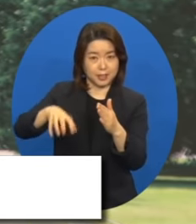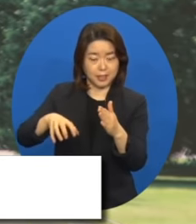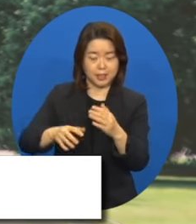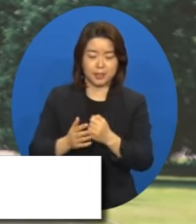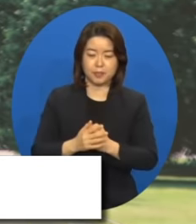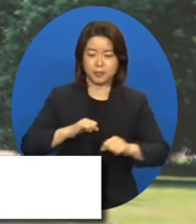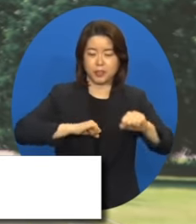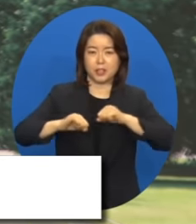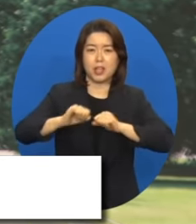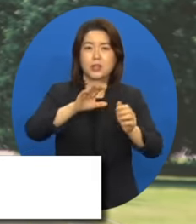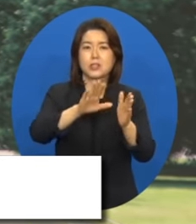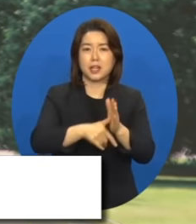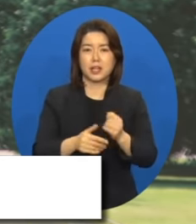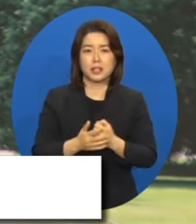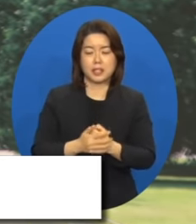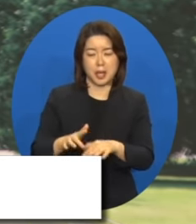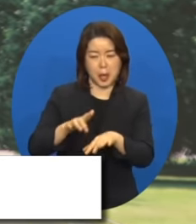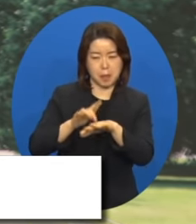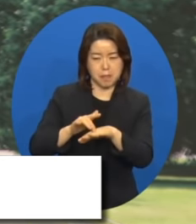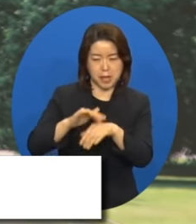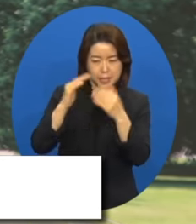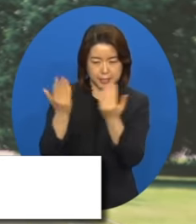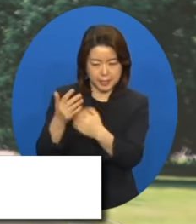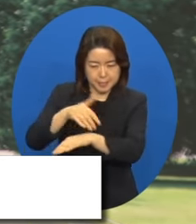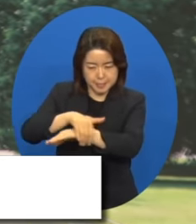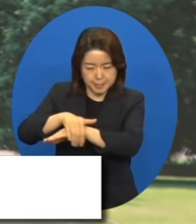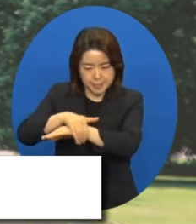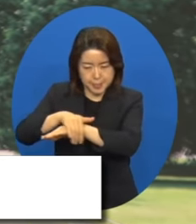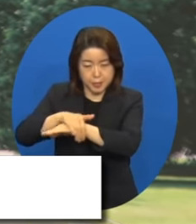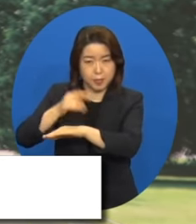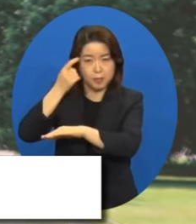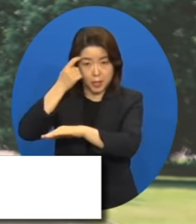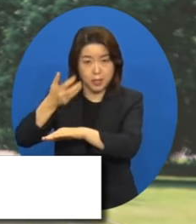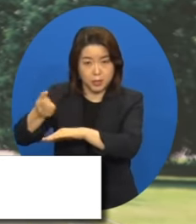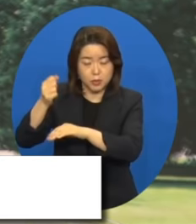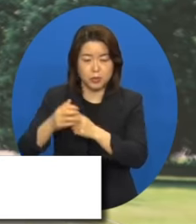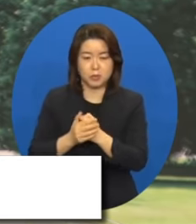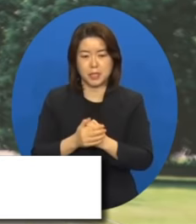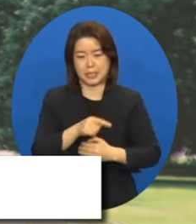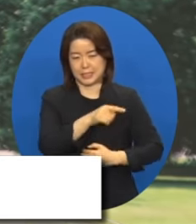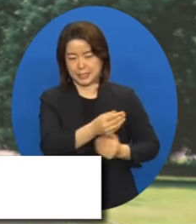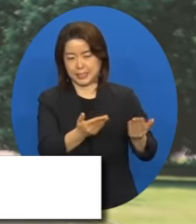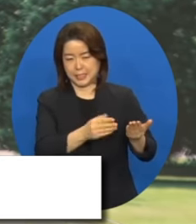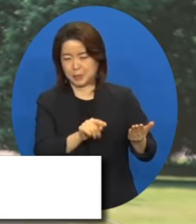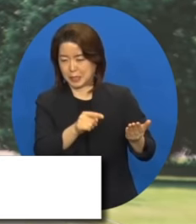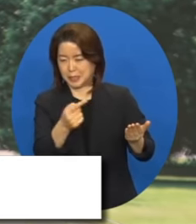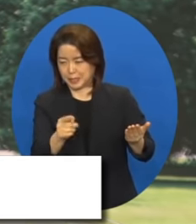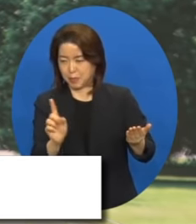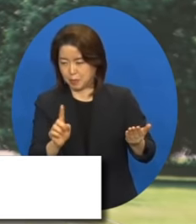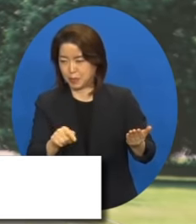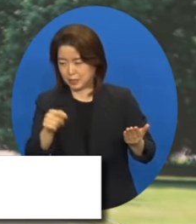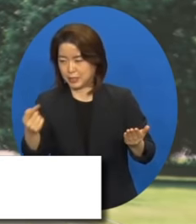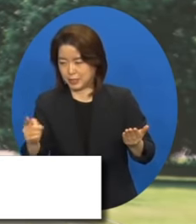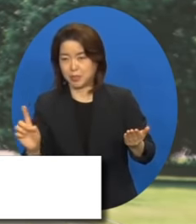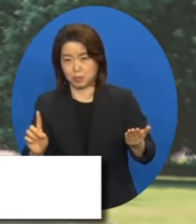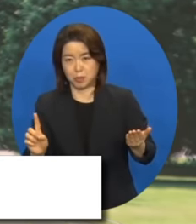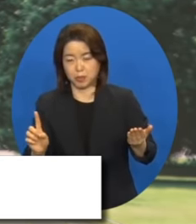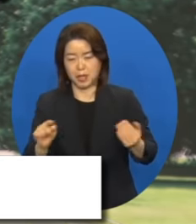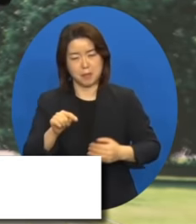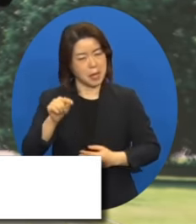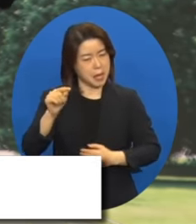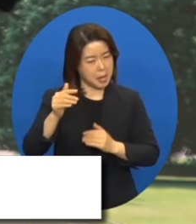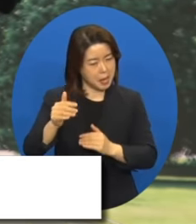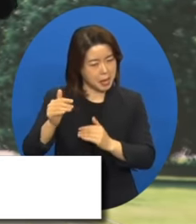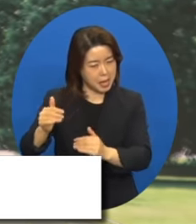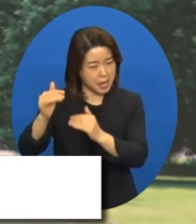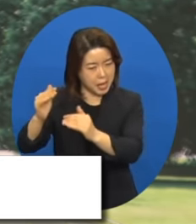역사할 때는 마귀에게는 다 전략이 있습니다. 이런 일이 있고 나면 저렇게 될 거고 그 다음에는 저렇게 갈